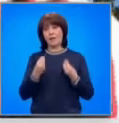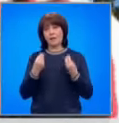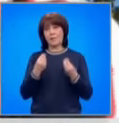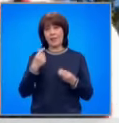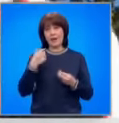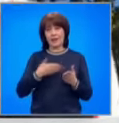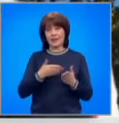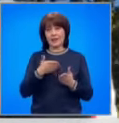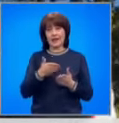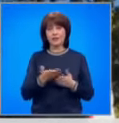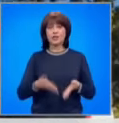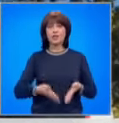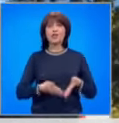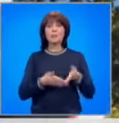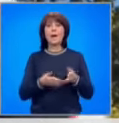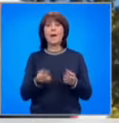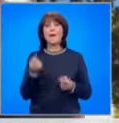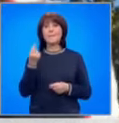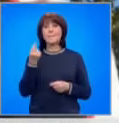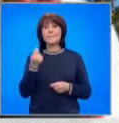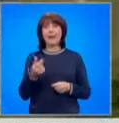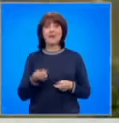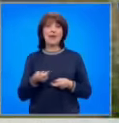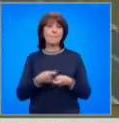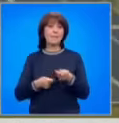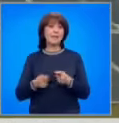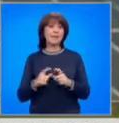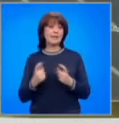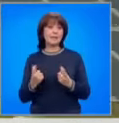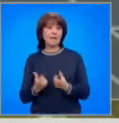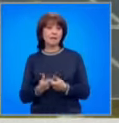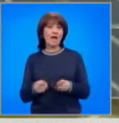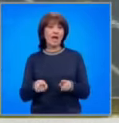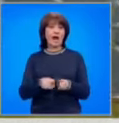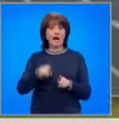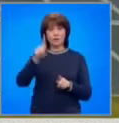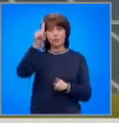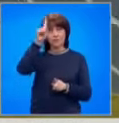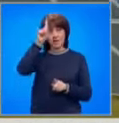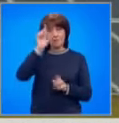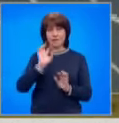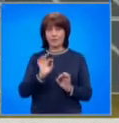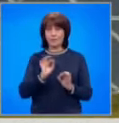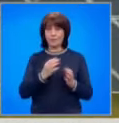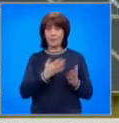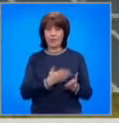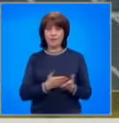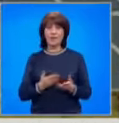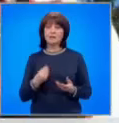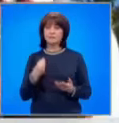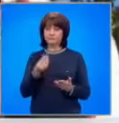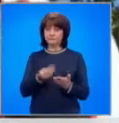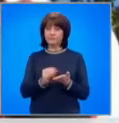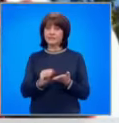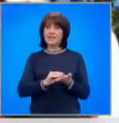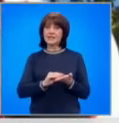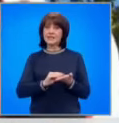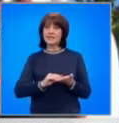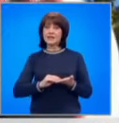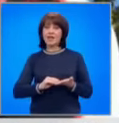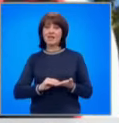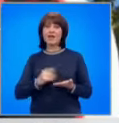подпомогнат малките бизнеси и семейства, както е в Германия в момента. Дава заявление, че искаш да се възползваш от